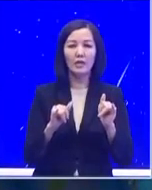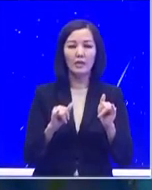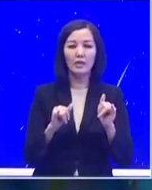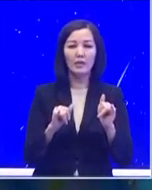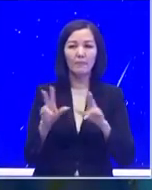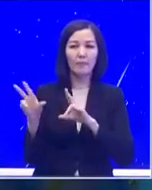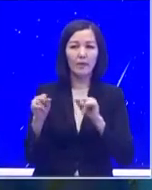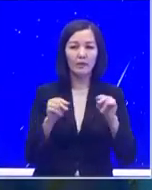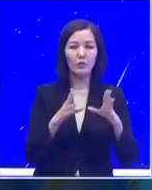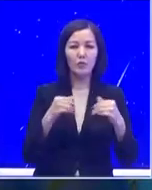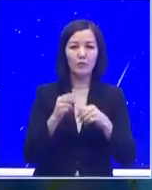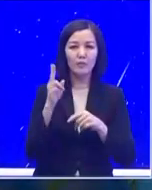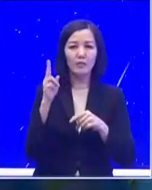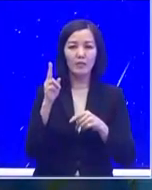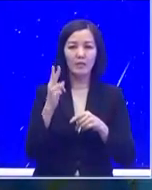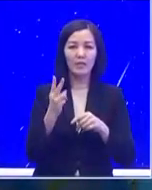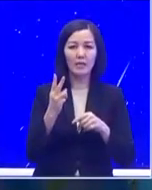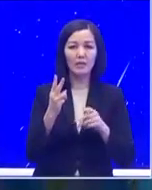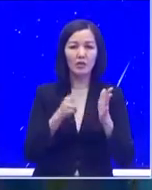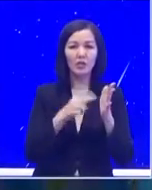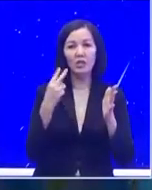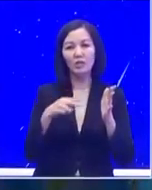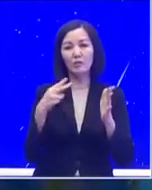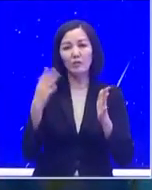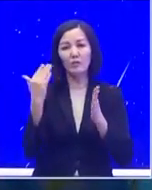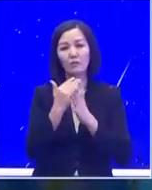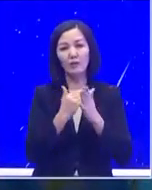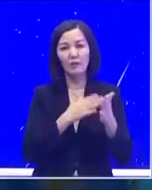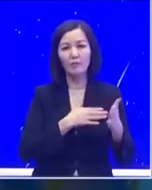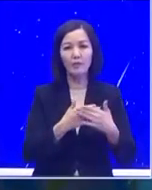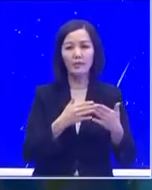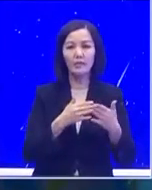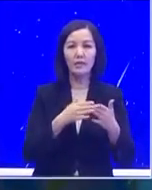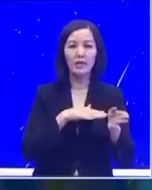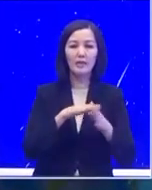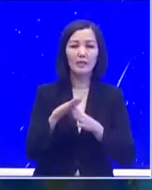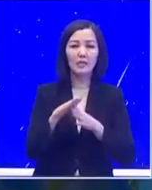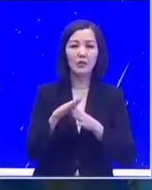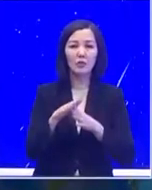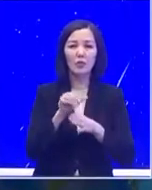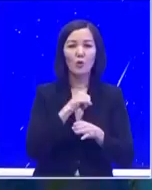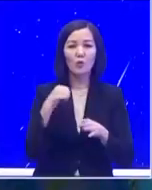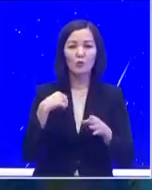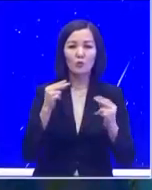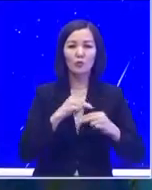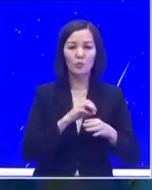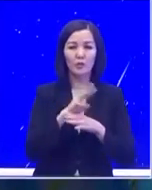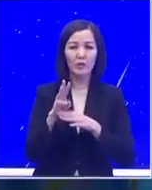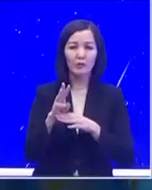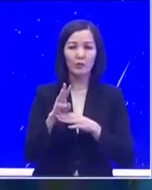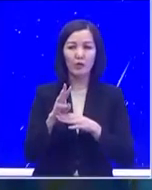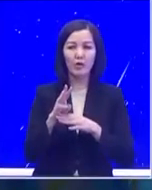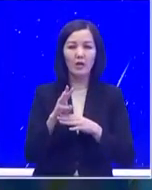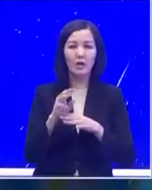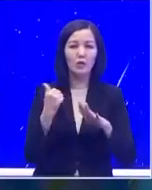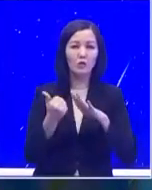отбасы, 2020-2025 мемлекеттік бағдарламаларын белсенді іске асыруды. Өзін-өзі жұмыспен қамтыған және